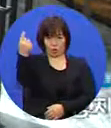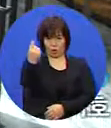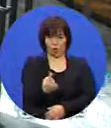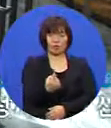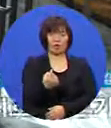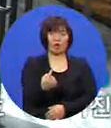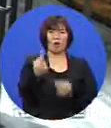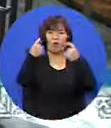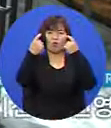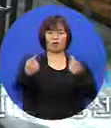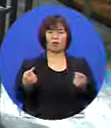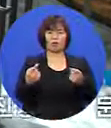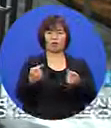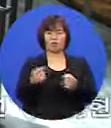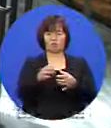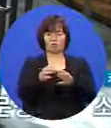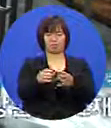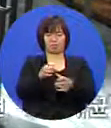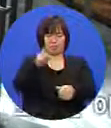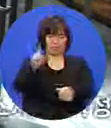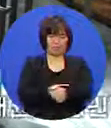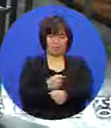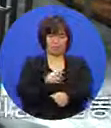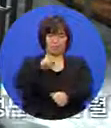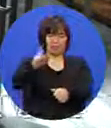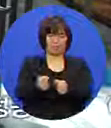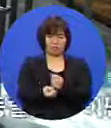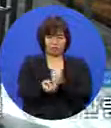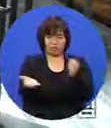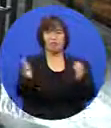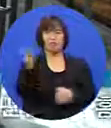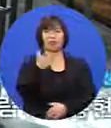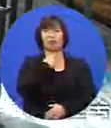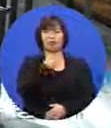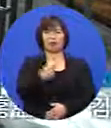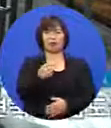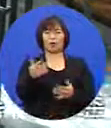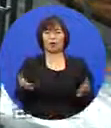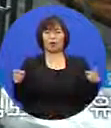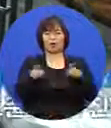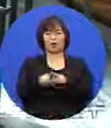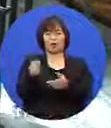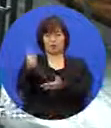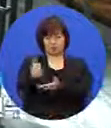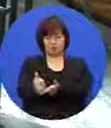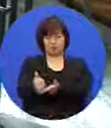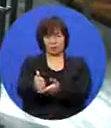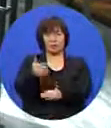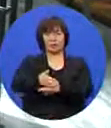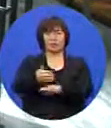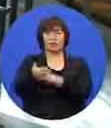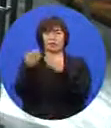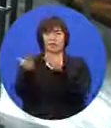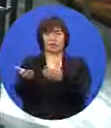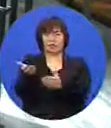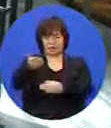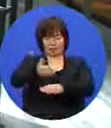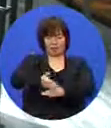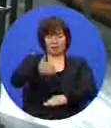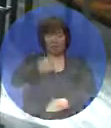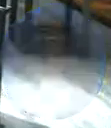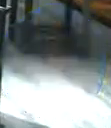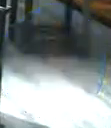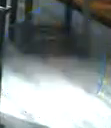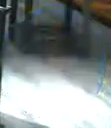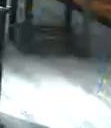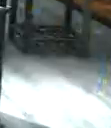찾아와서 관광의 물꼬를 좀 텄으면 좋겠다는 생각을 가져봤습니다. 자, 오늘 함께해 주신 성호 스님께도 감사드립니다. 고맙습니다.